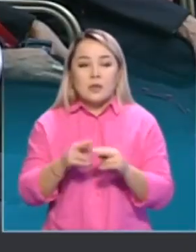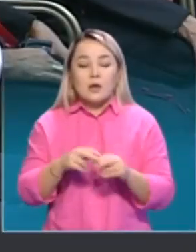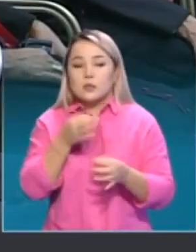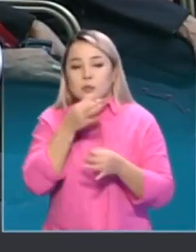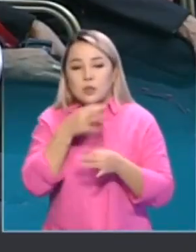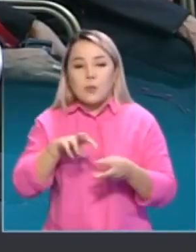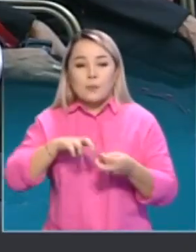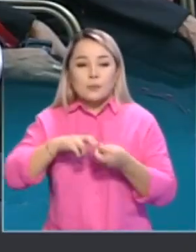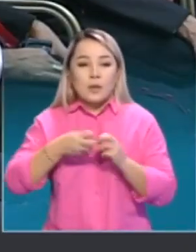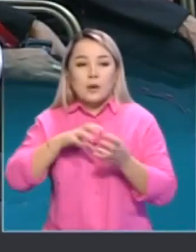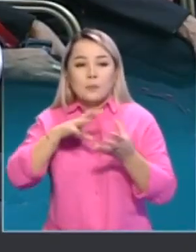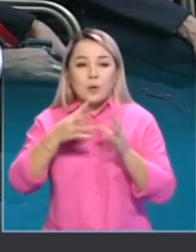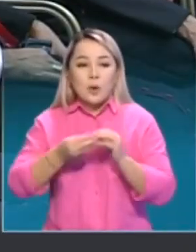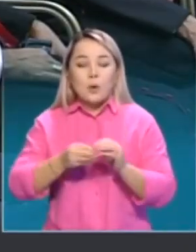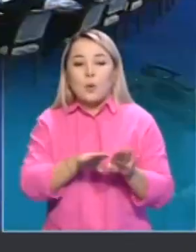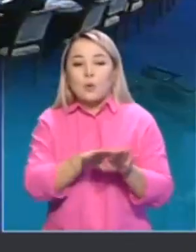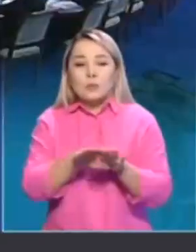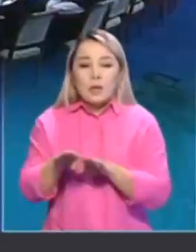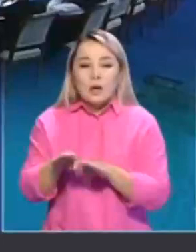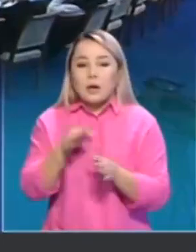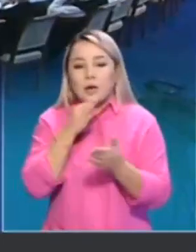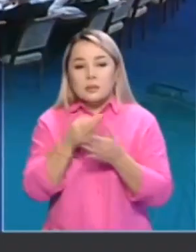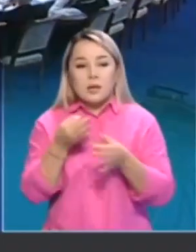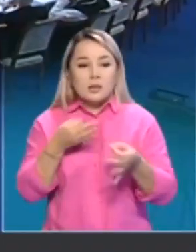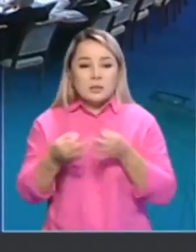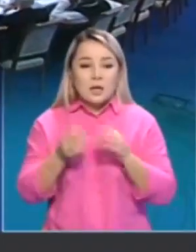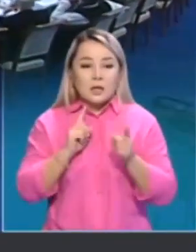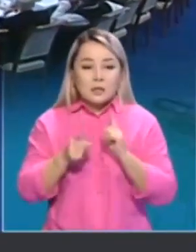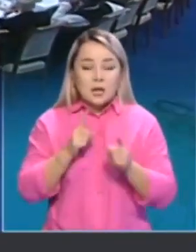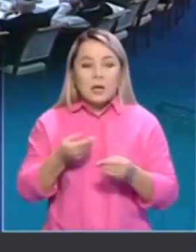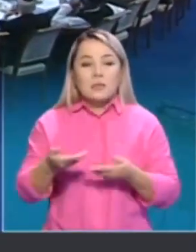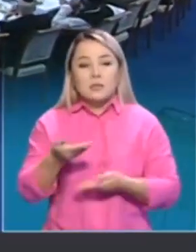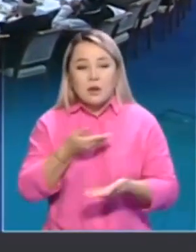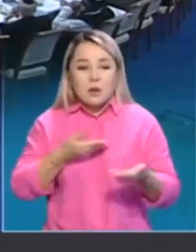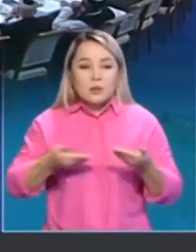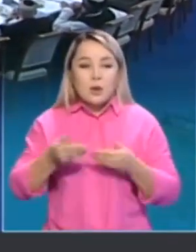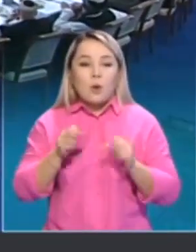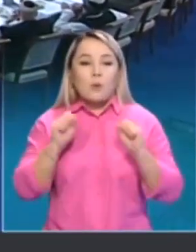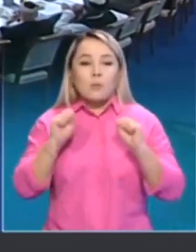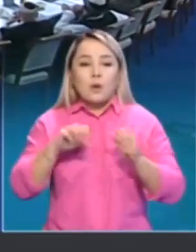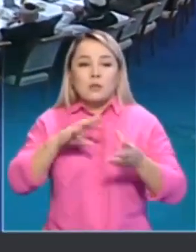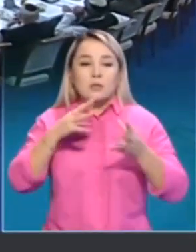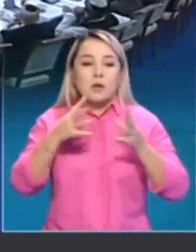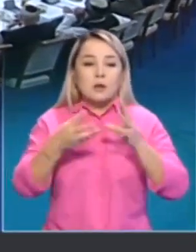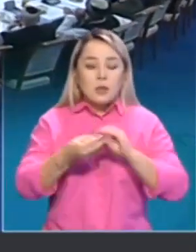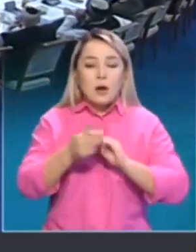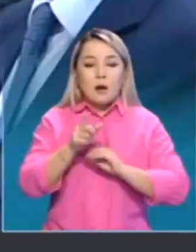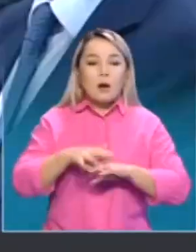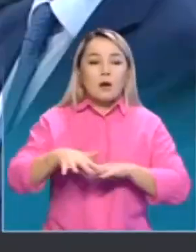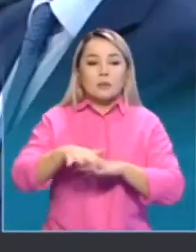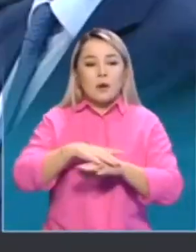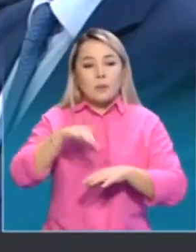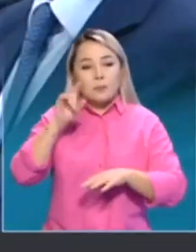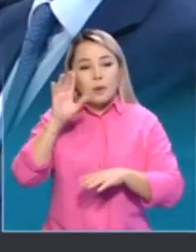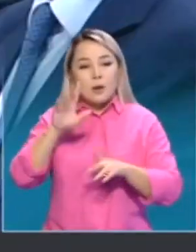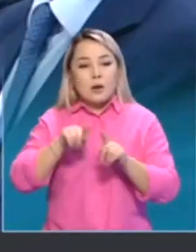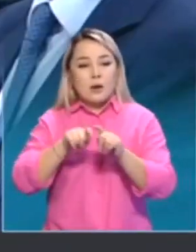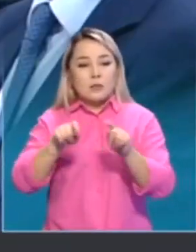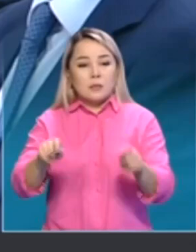мәселе бойынша ортақ пайымға келіп, тіл табысуға болатынын бүкіл адамзатқа паш